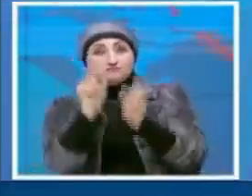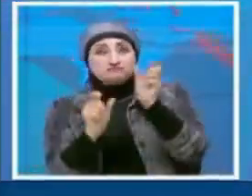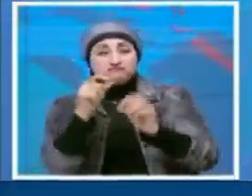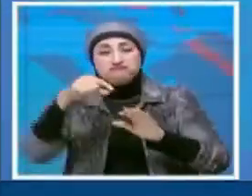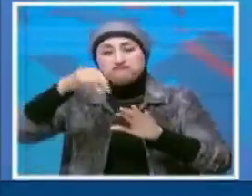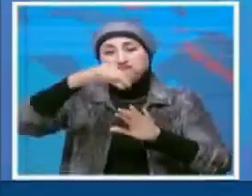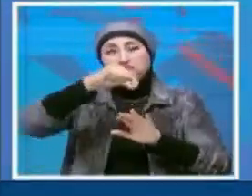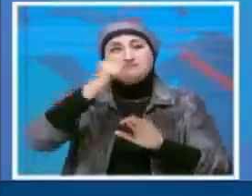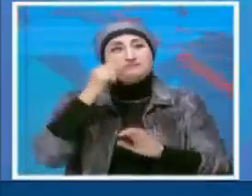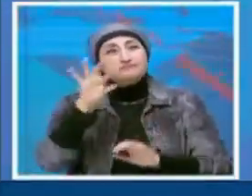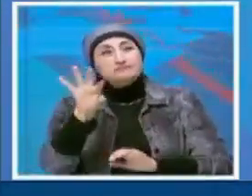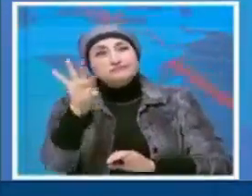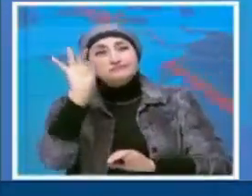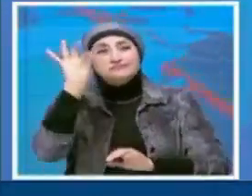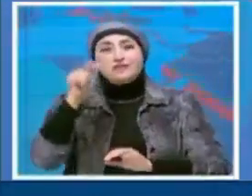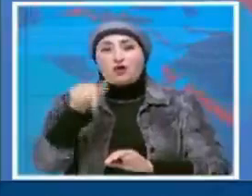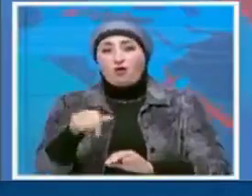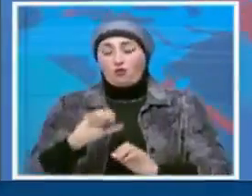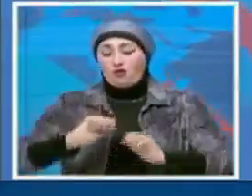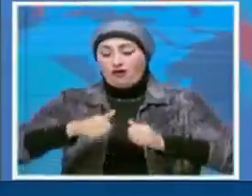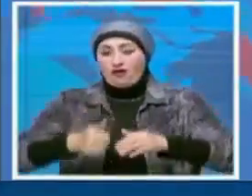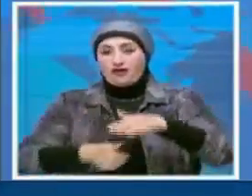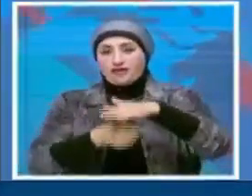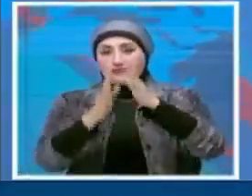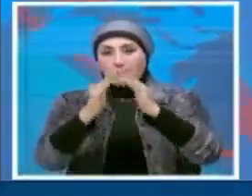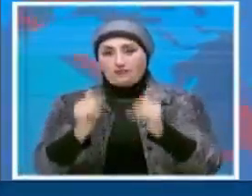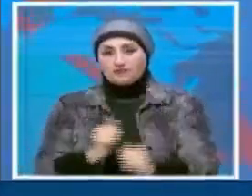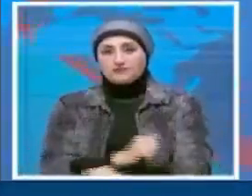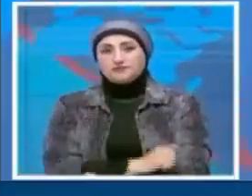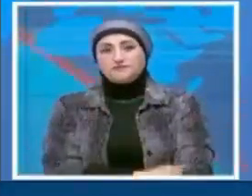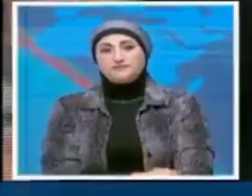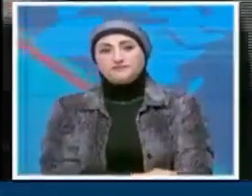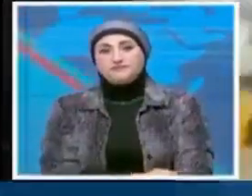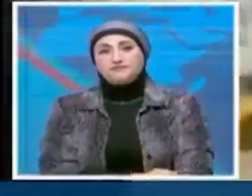الذي يراه مناسبا لرئاسة مصر.